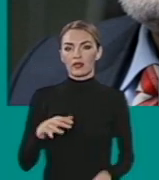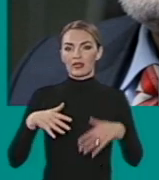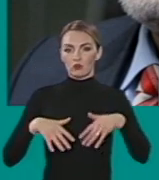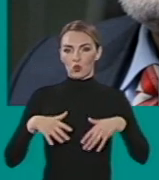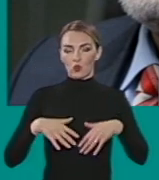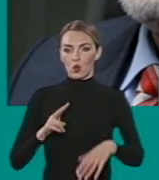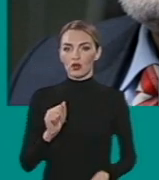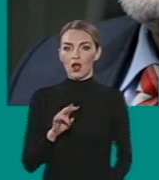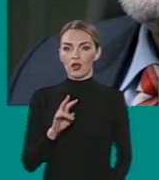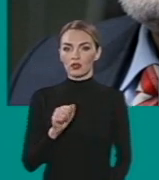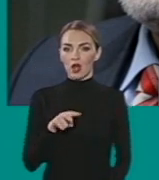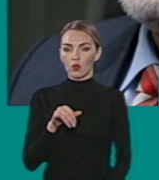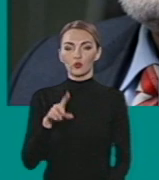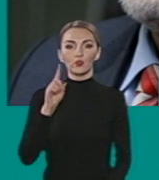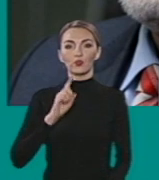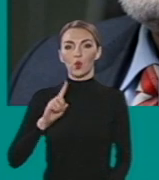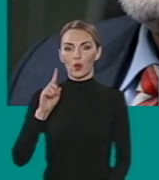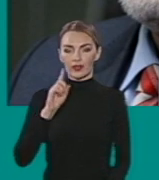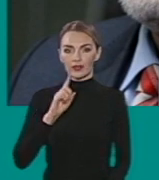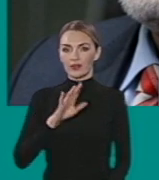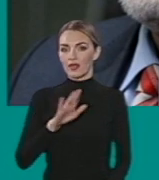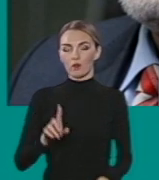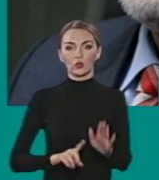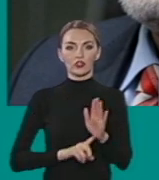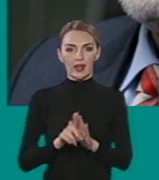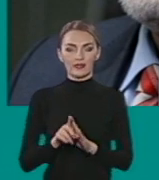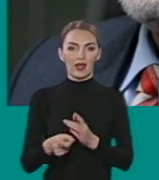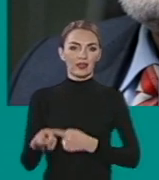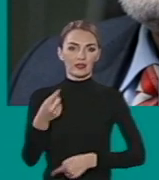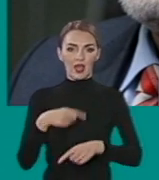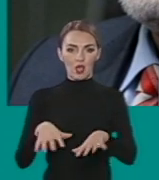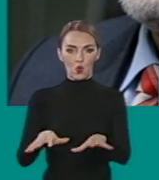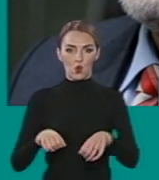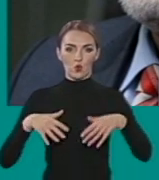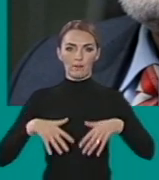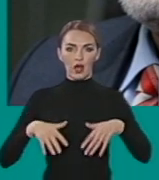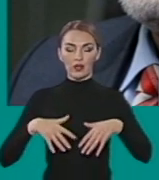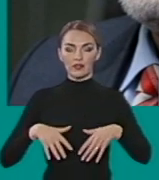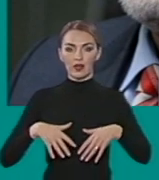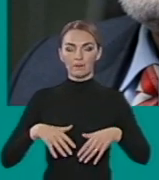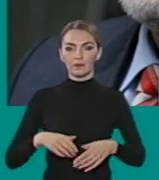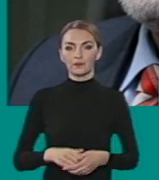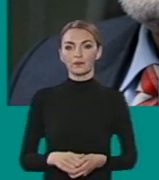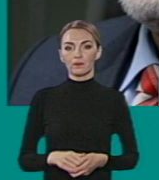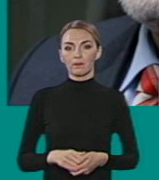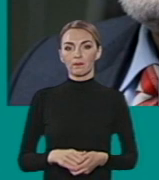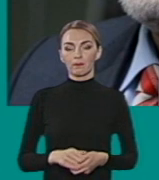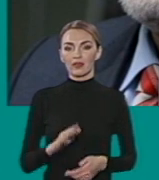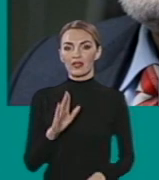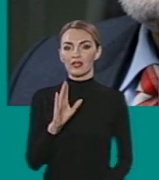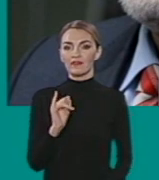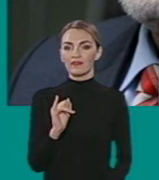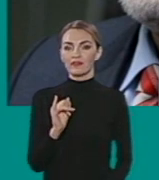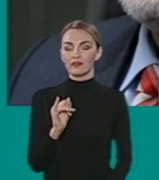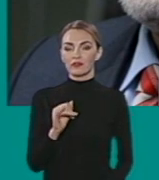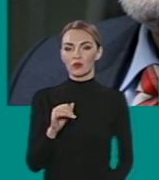Північно-Кримському каналу до того часу, поки не почнеться деокупація. Тобто, в прямому розумінні не почнеться вивід